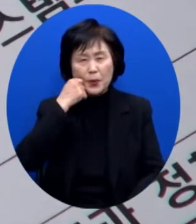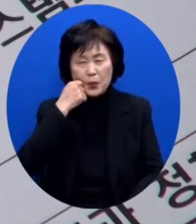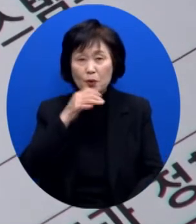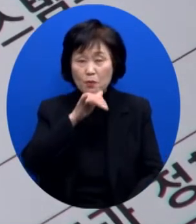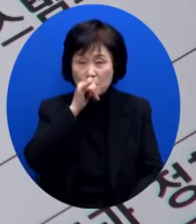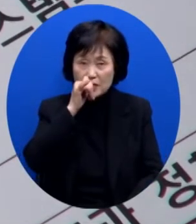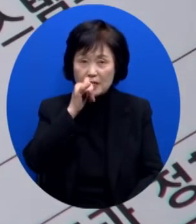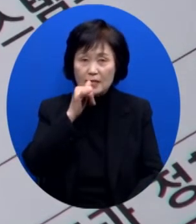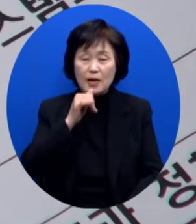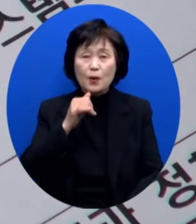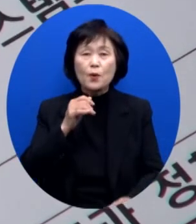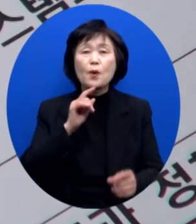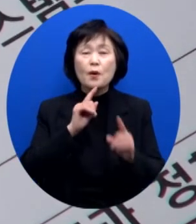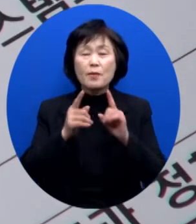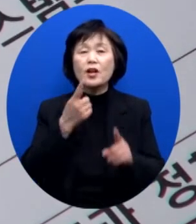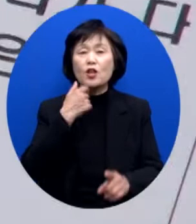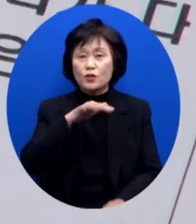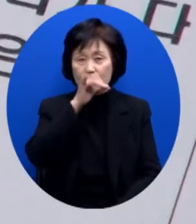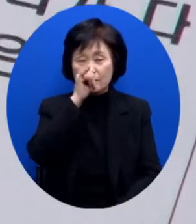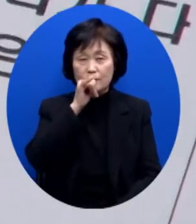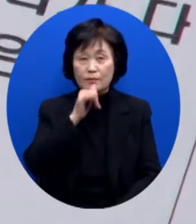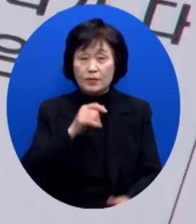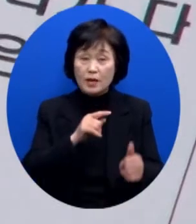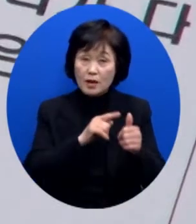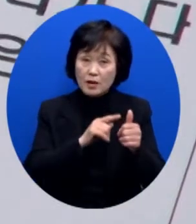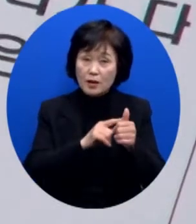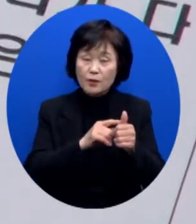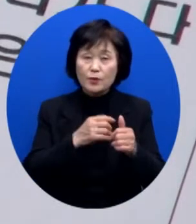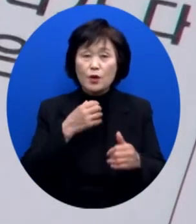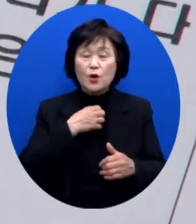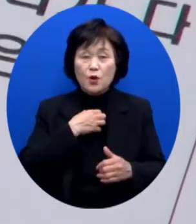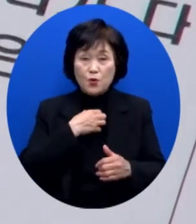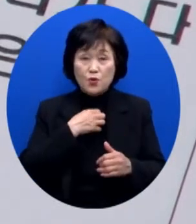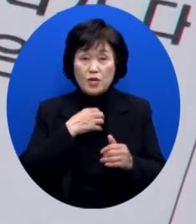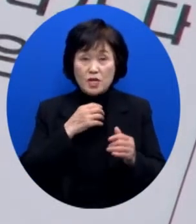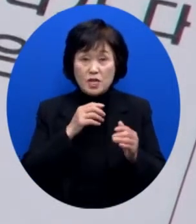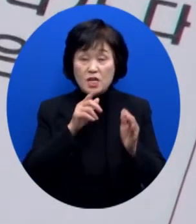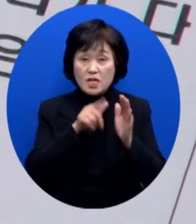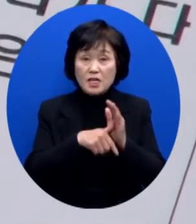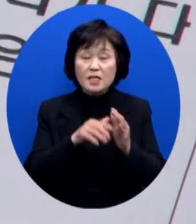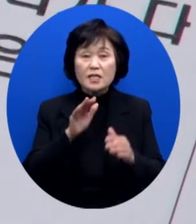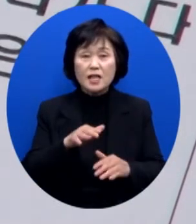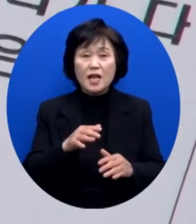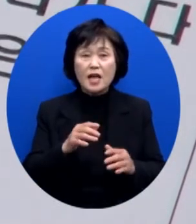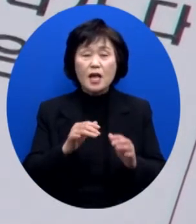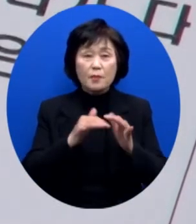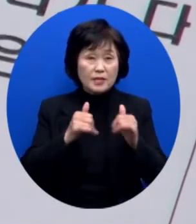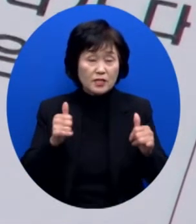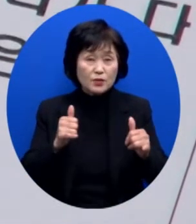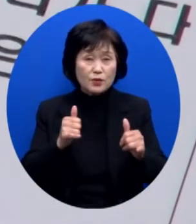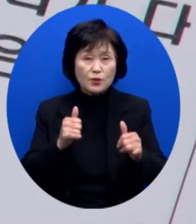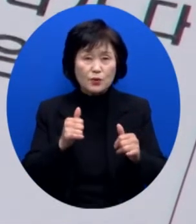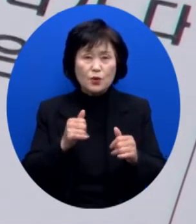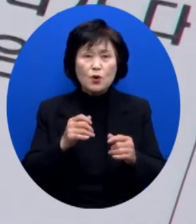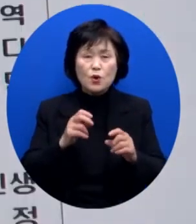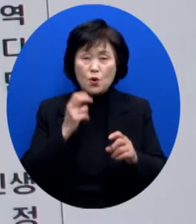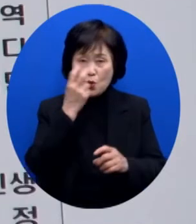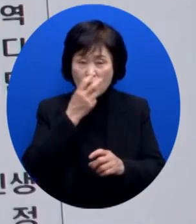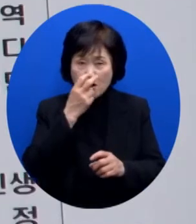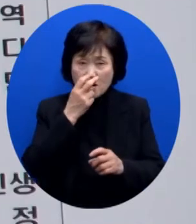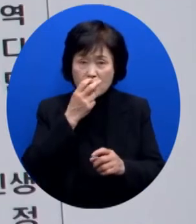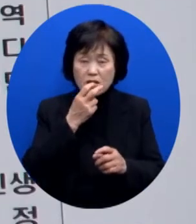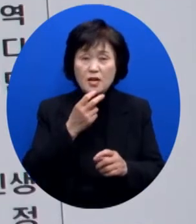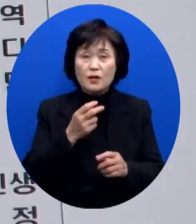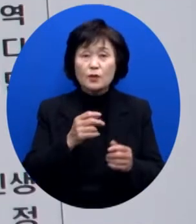비판했습니다 이 당선인은 재난대응 위기관리를 위한 민관 시스템을 강화하겠다고 공략하면서 재난